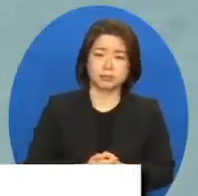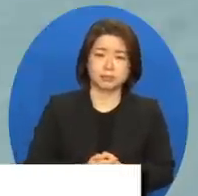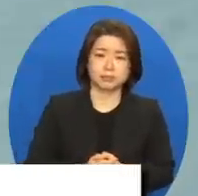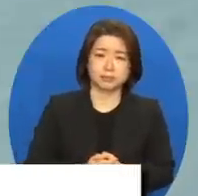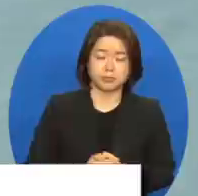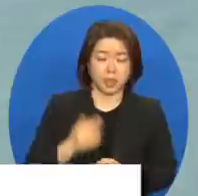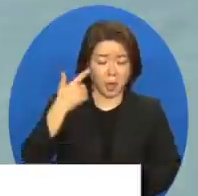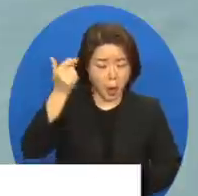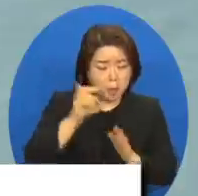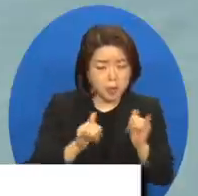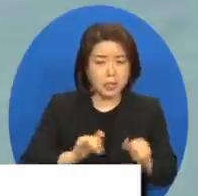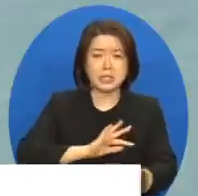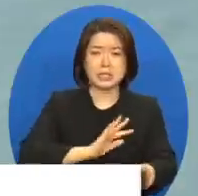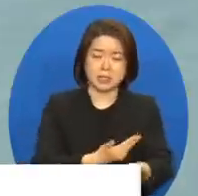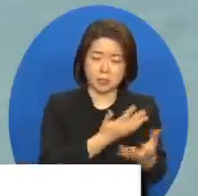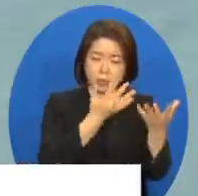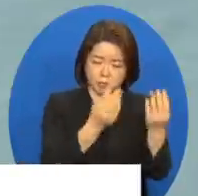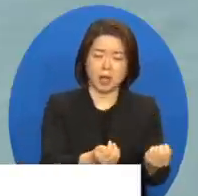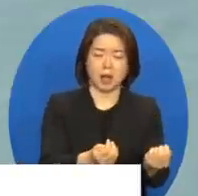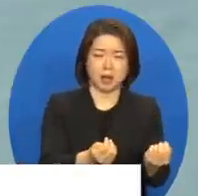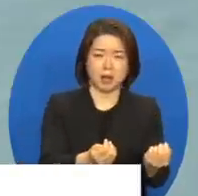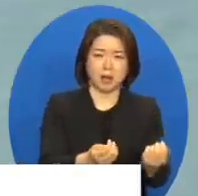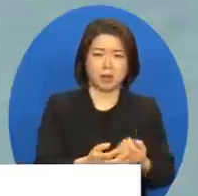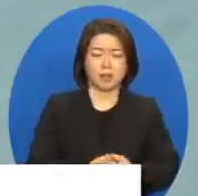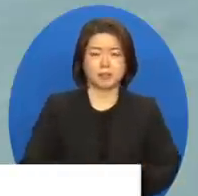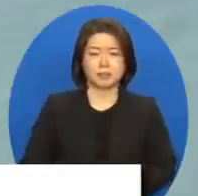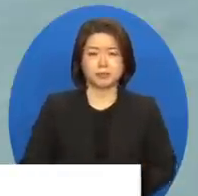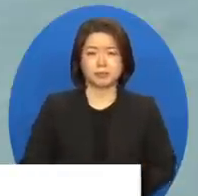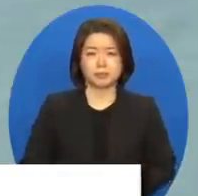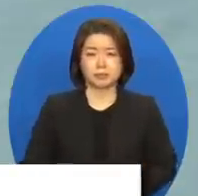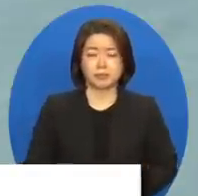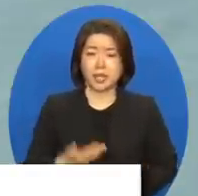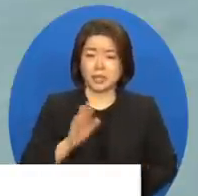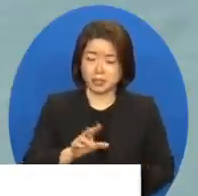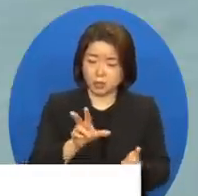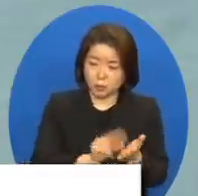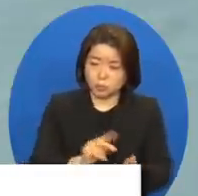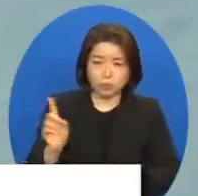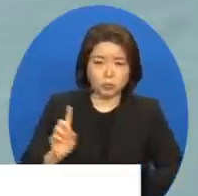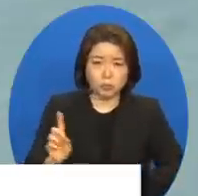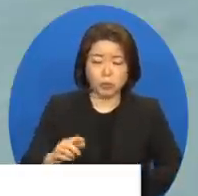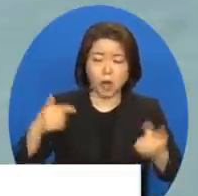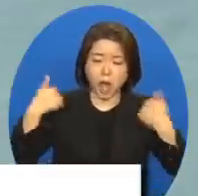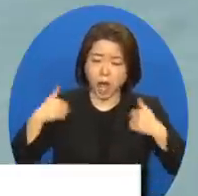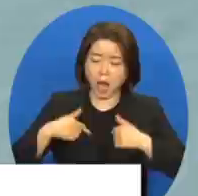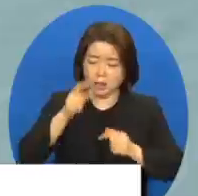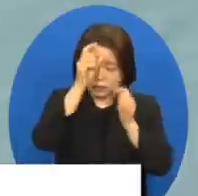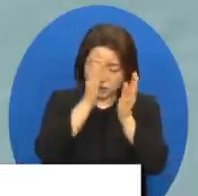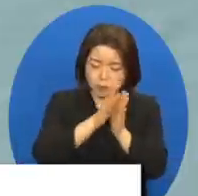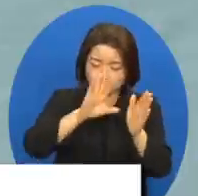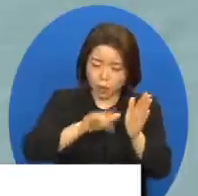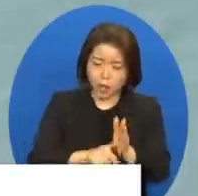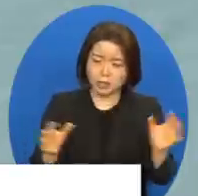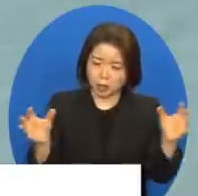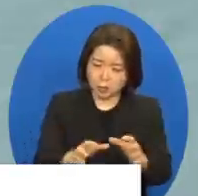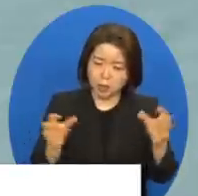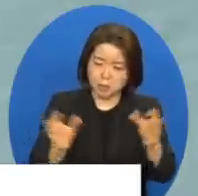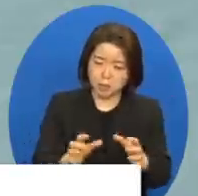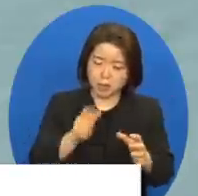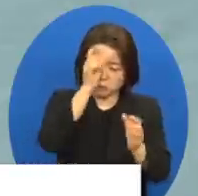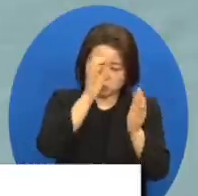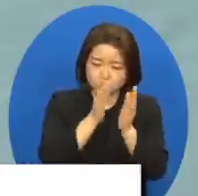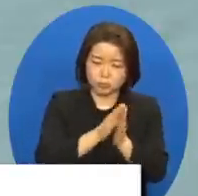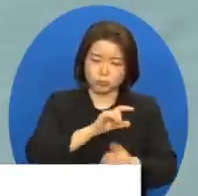우리 목회자들이 잘못한 게 많더라고요. 그런데 문제는 늘 모여서 기도할 때마다 늘 나왔던 기도